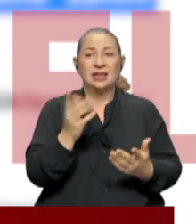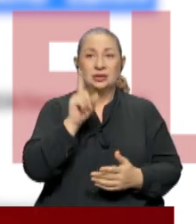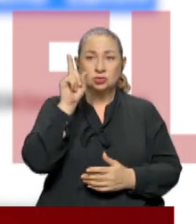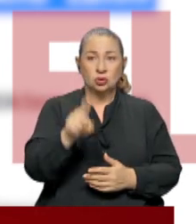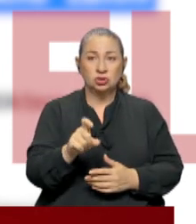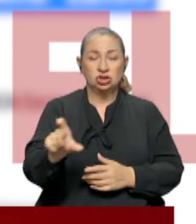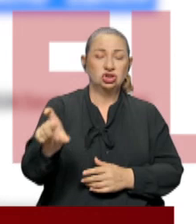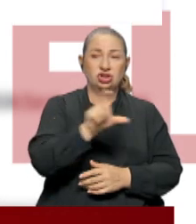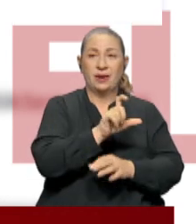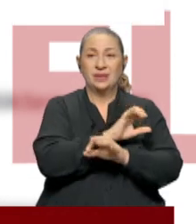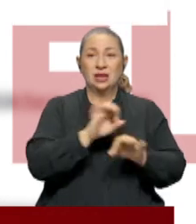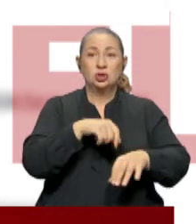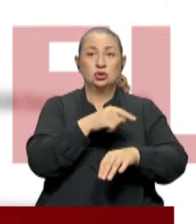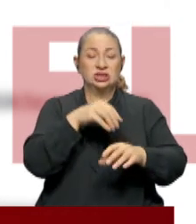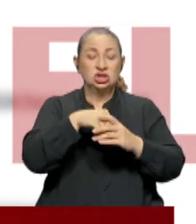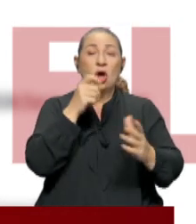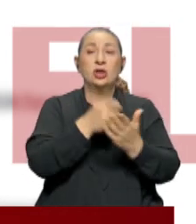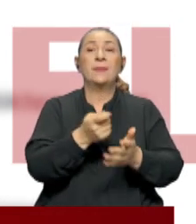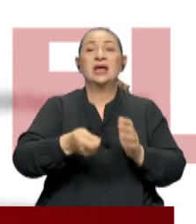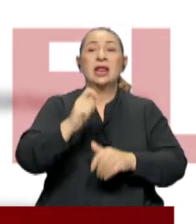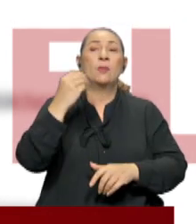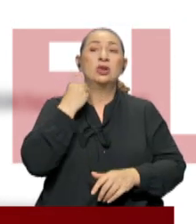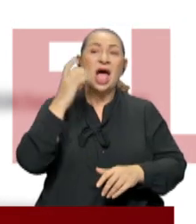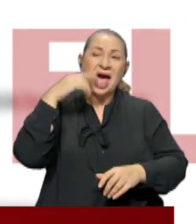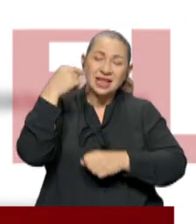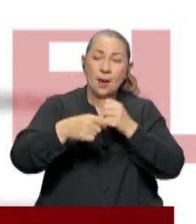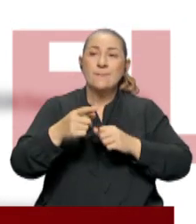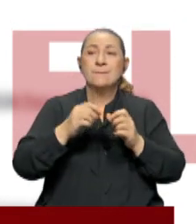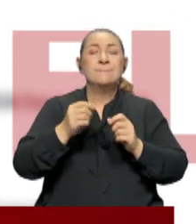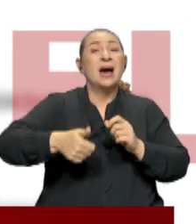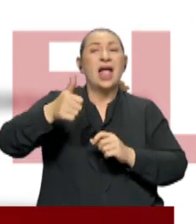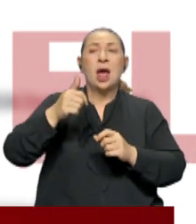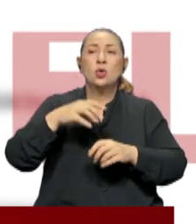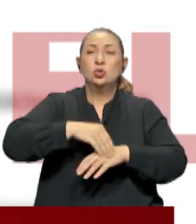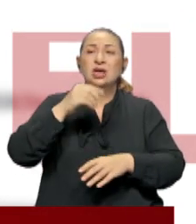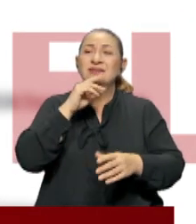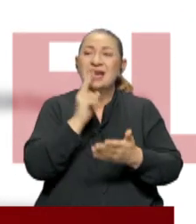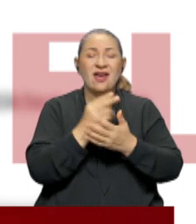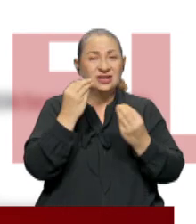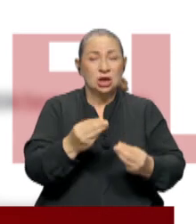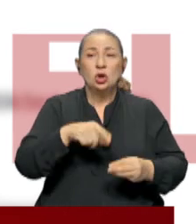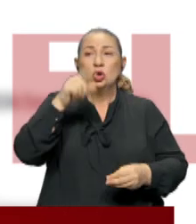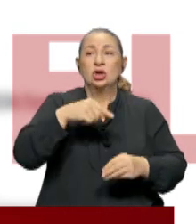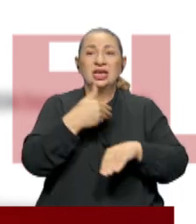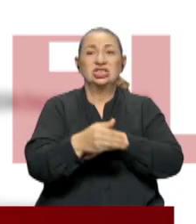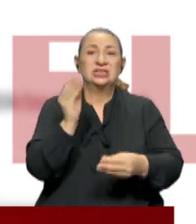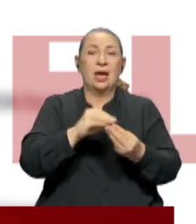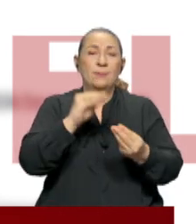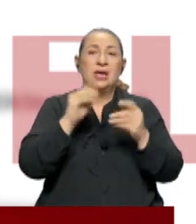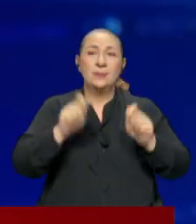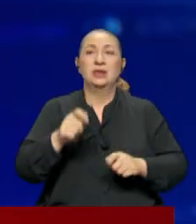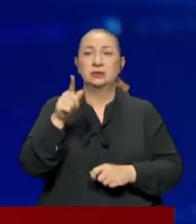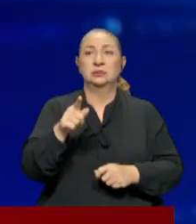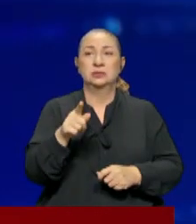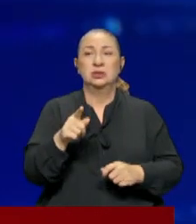ne kadardır sorusuna cevabı net süresi içinde ödenmeyen kredi borçlarına her yıl bakanlar bu tespit edilen oranlarda günlük gecikme zammı